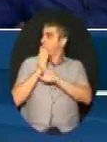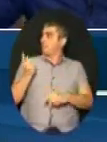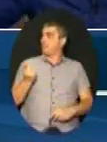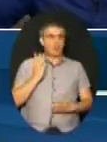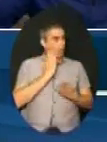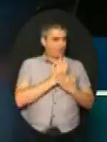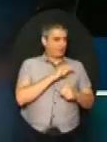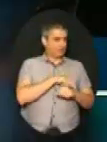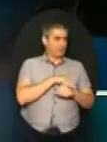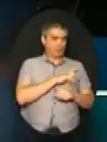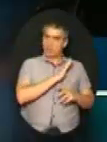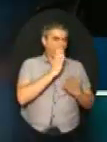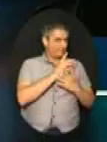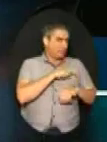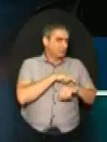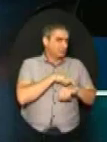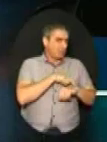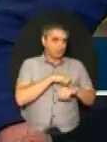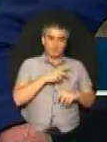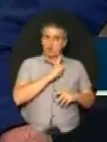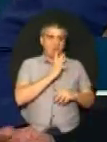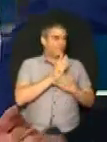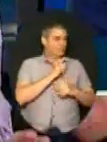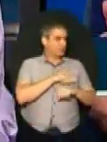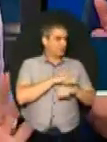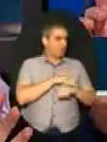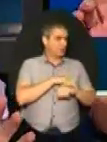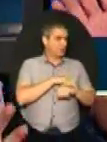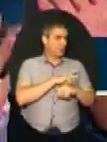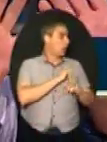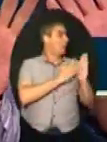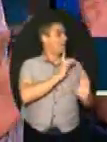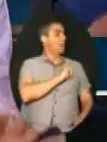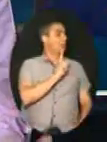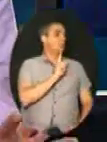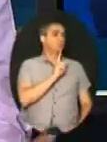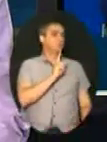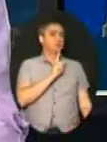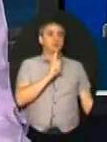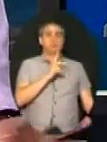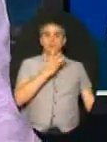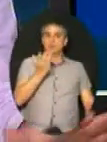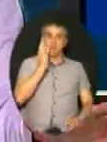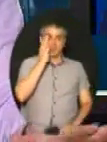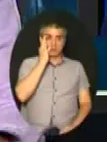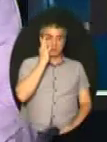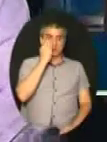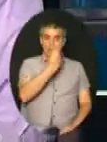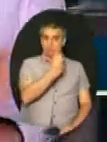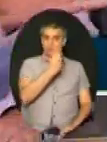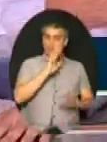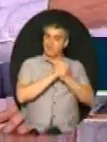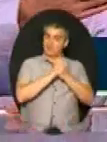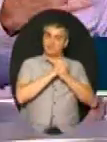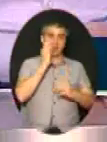הגיע הזמן. הם מחבלים. לא הגיע הזמן. לא הגיע הזמן. שלא באלימות. חברים, אהוד ברק,